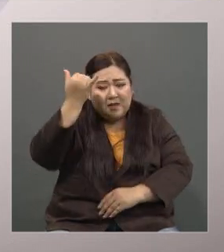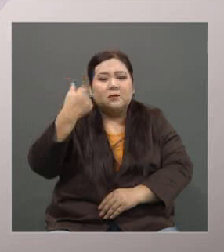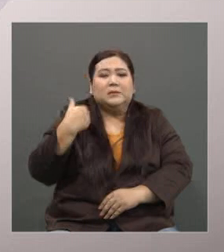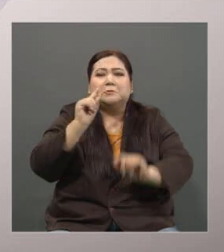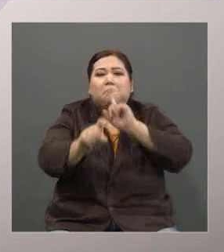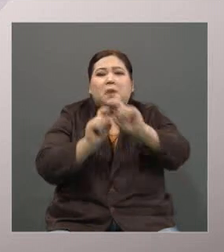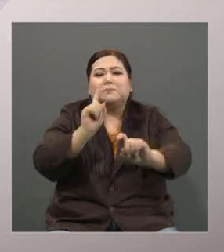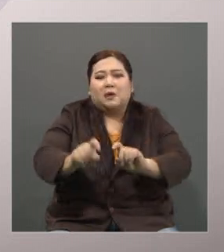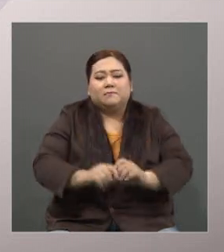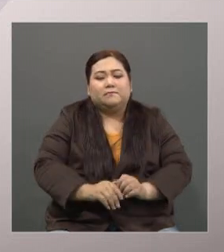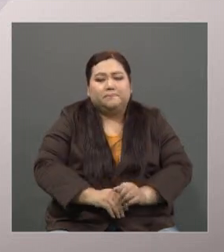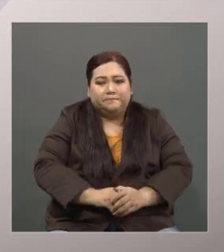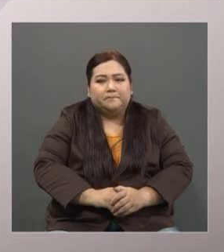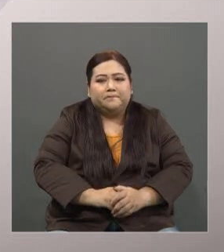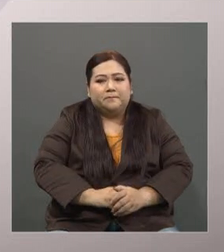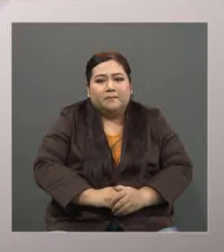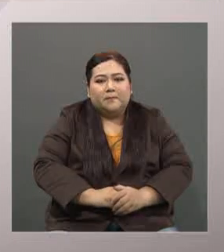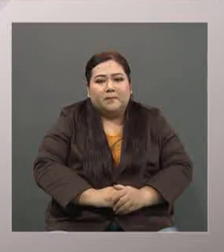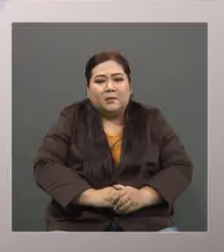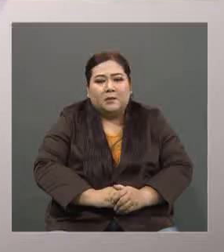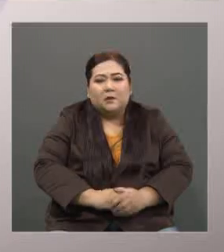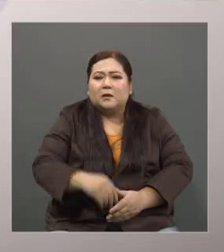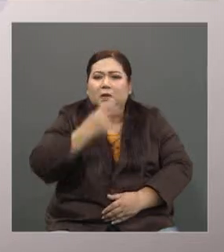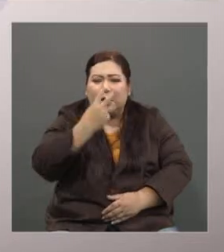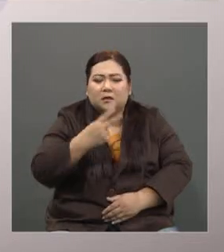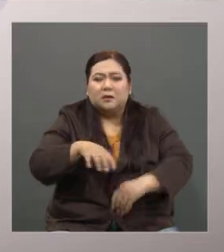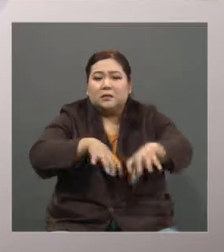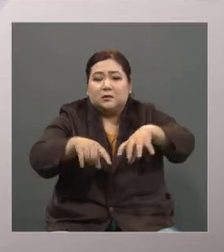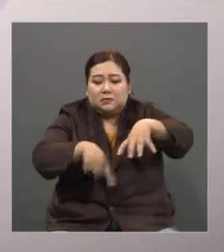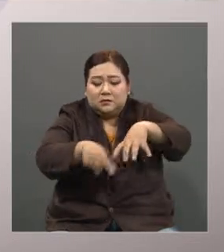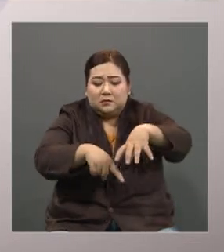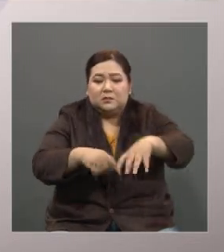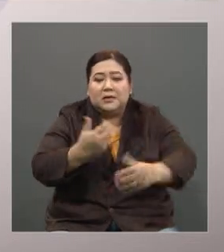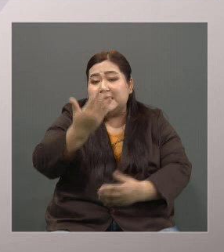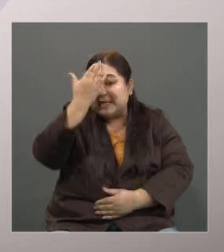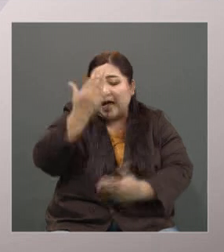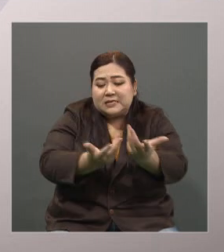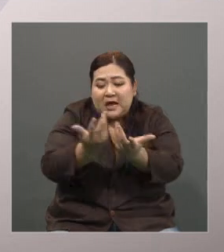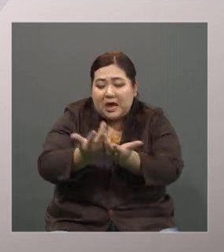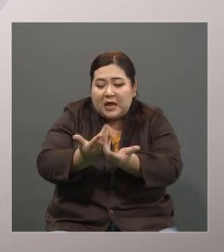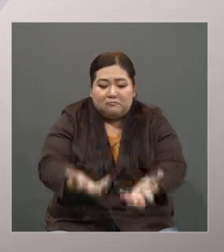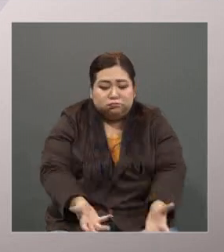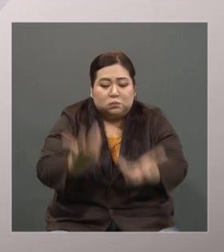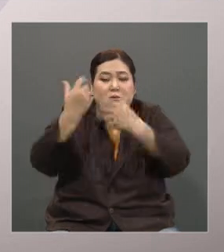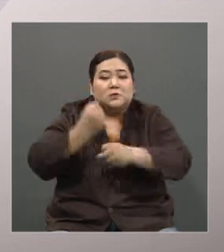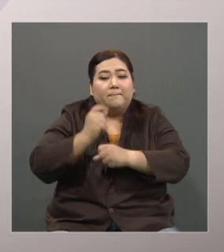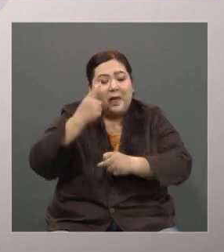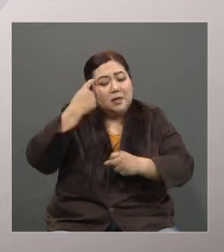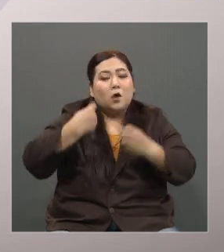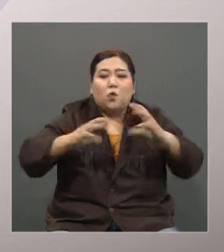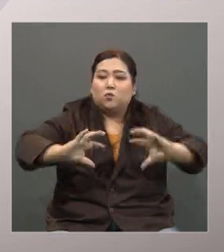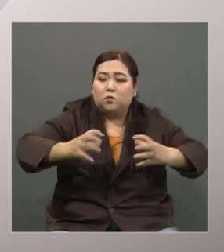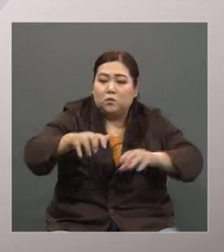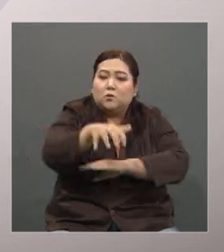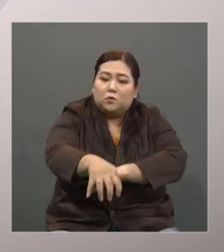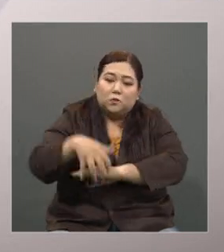อ หังคนอาจจะบอกทวาเห็นตับภาพต่อหน้าก็คอวาปรบปรงคือหือสนามย่าแ่นนไงคอจะเหนรถแบบโคมาขุด